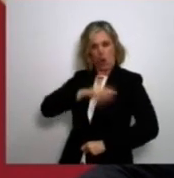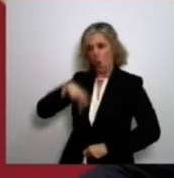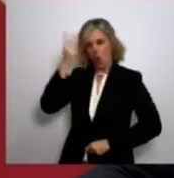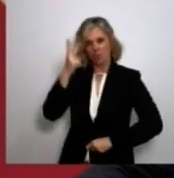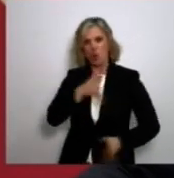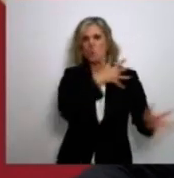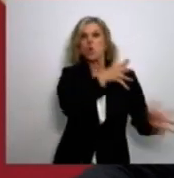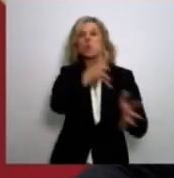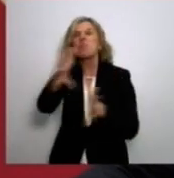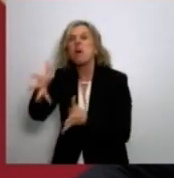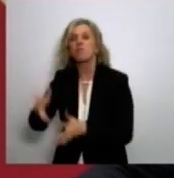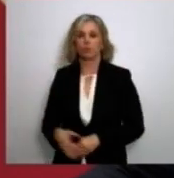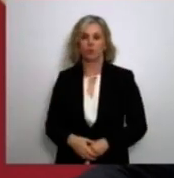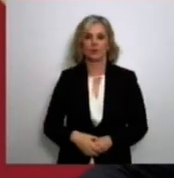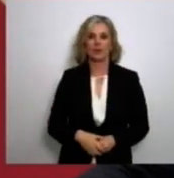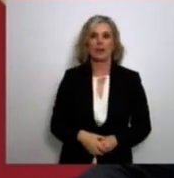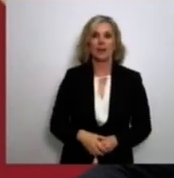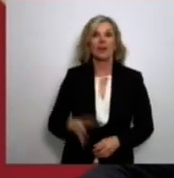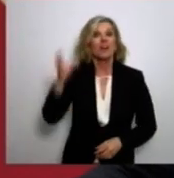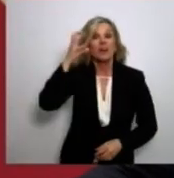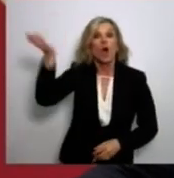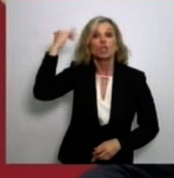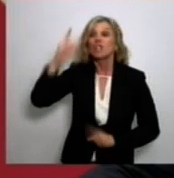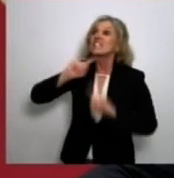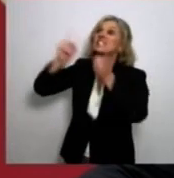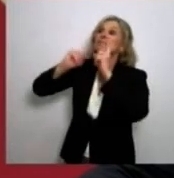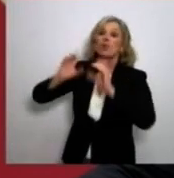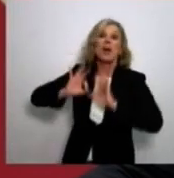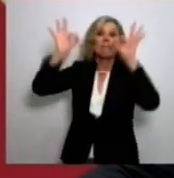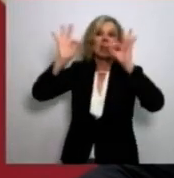να κοροϊδεύουν τον κόσμο. Δεν παραιτηθήκανε στις πρέσπες.